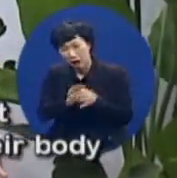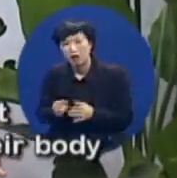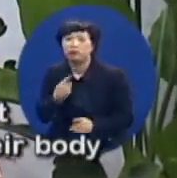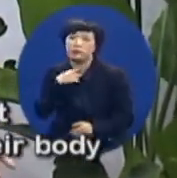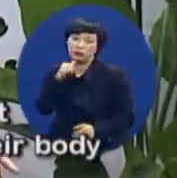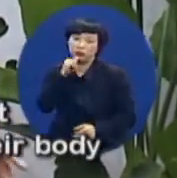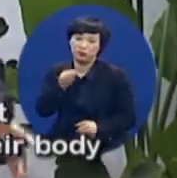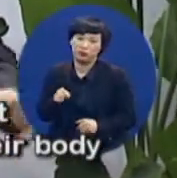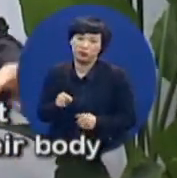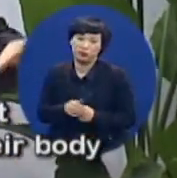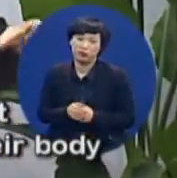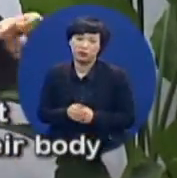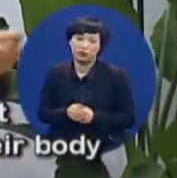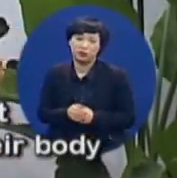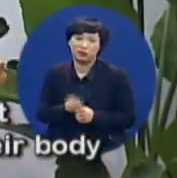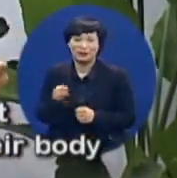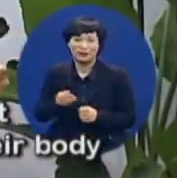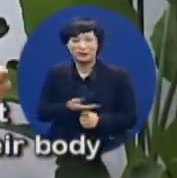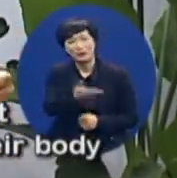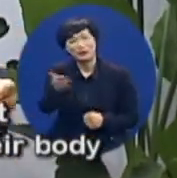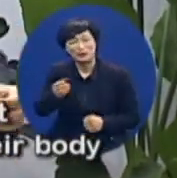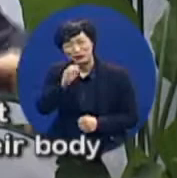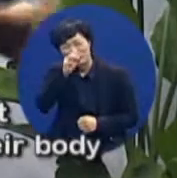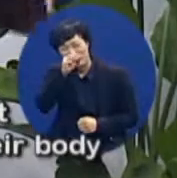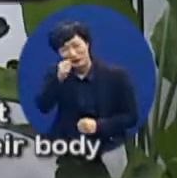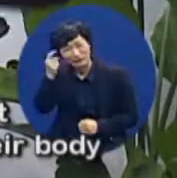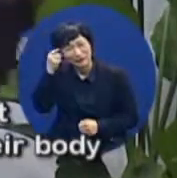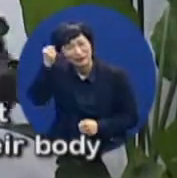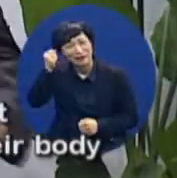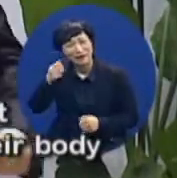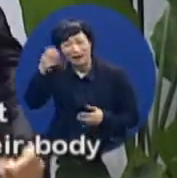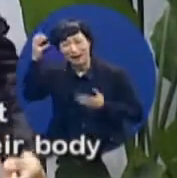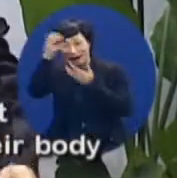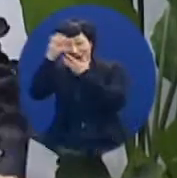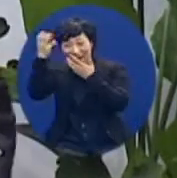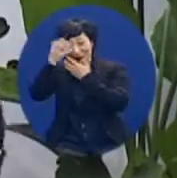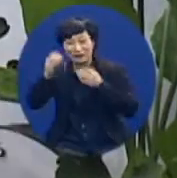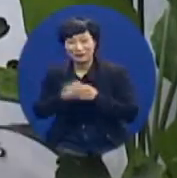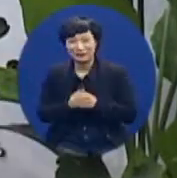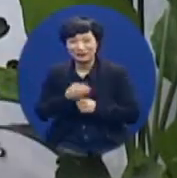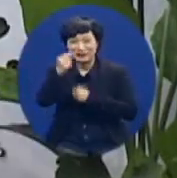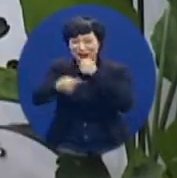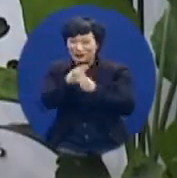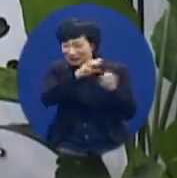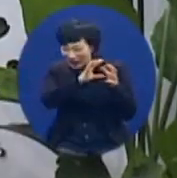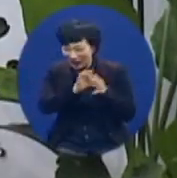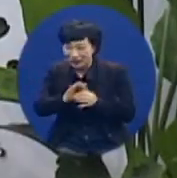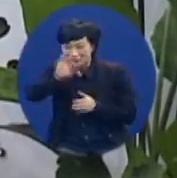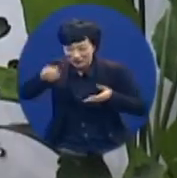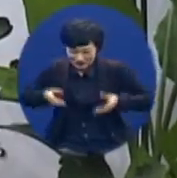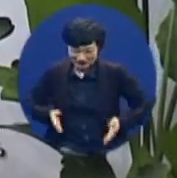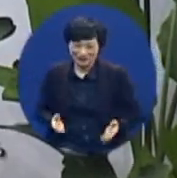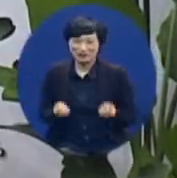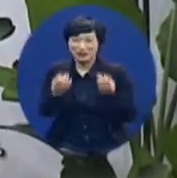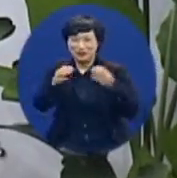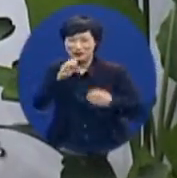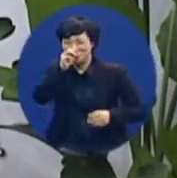속하는데 그게 너무 좋은 거야 미치도록 좋은 거야 1년 내내 성탄 했으면